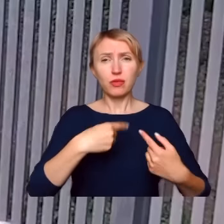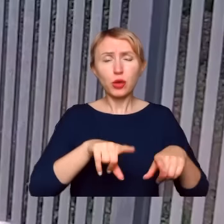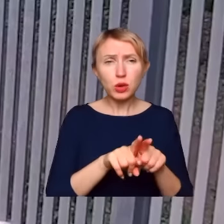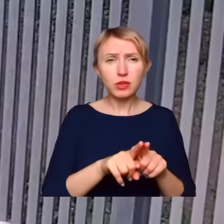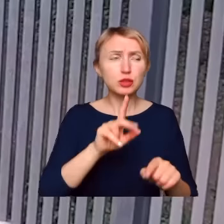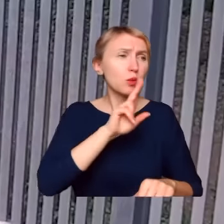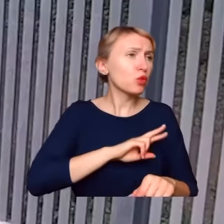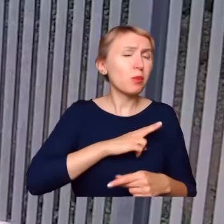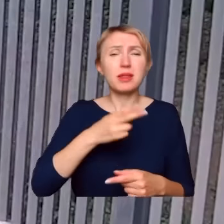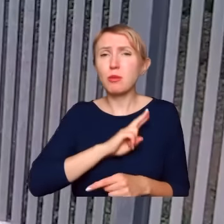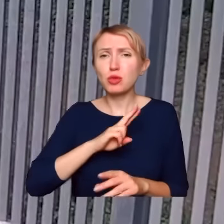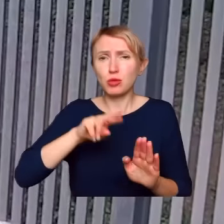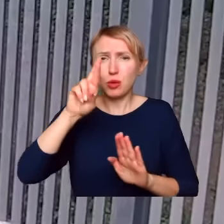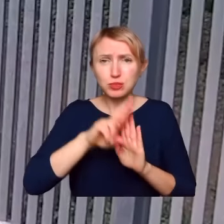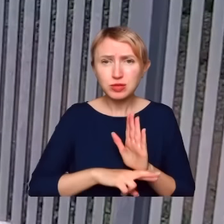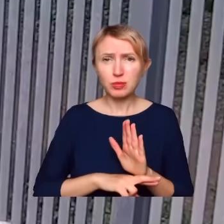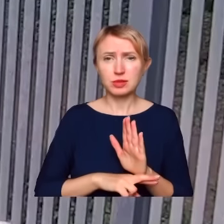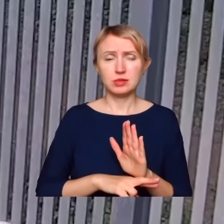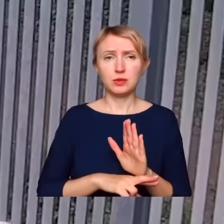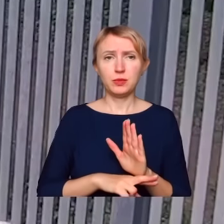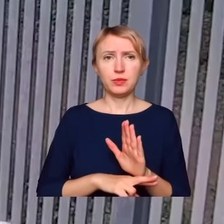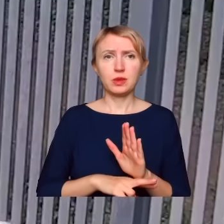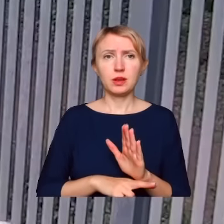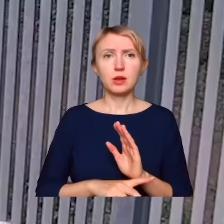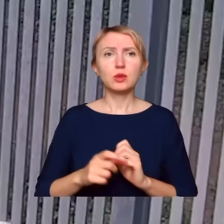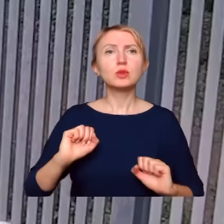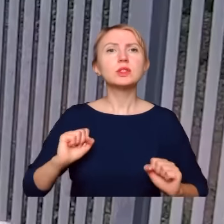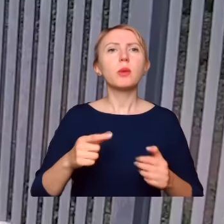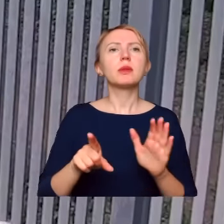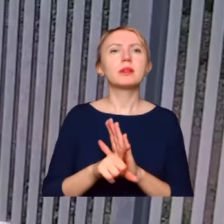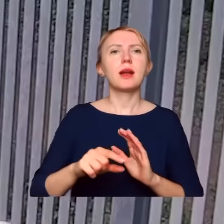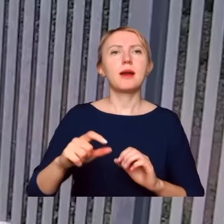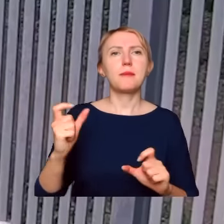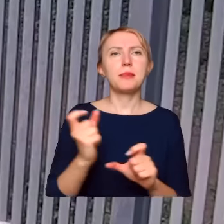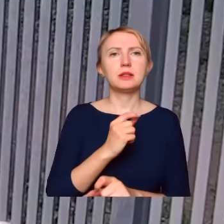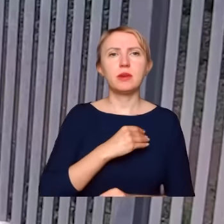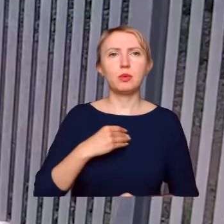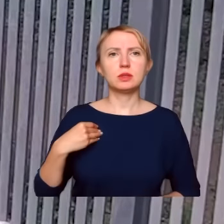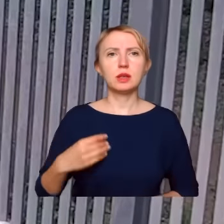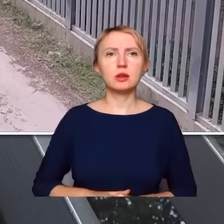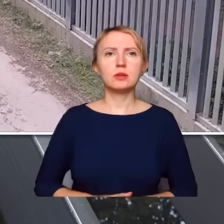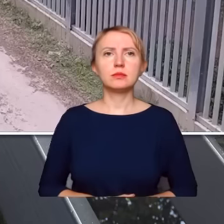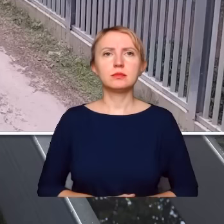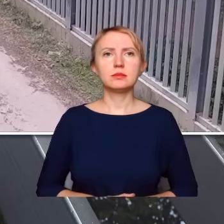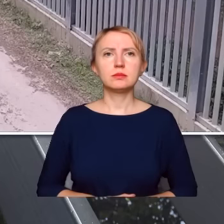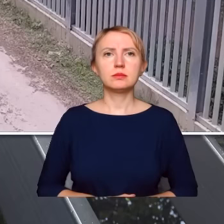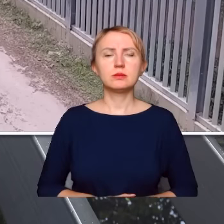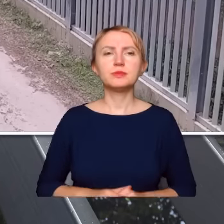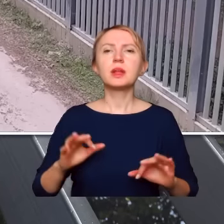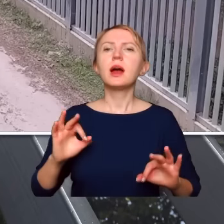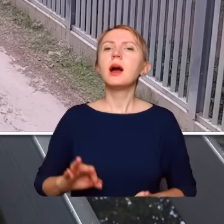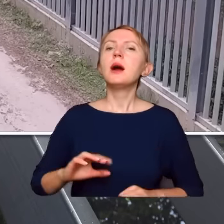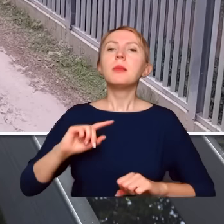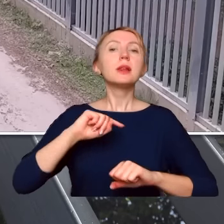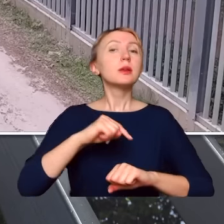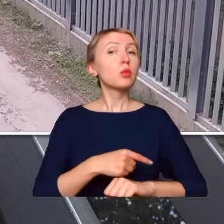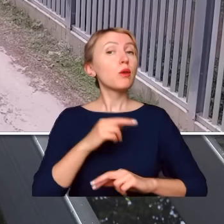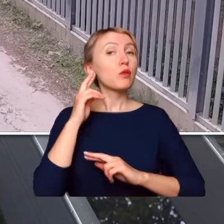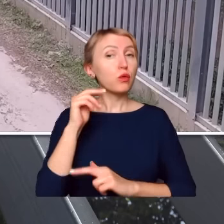przepisy. Działamy w imię interesów państwa polskiego. Panie prokuratorze, w wojsku